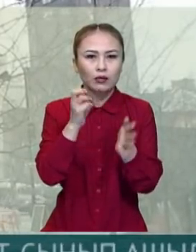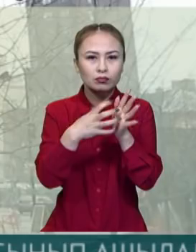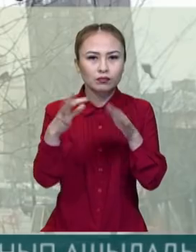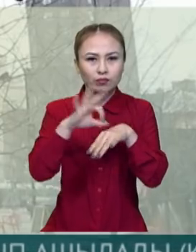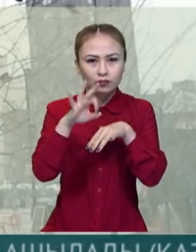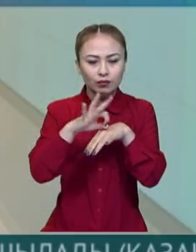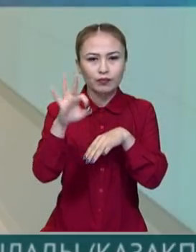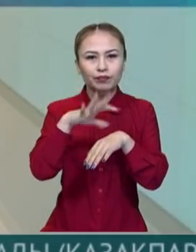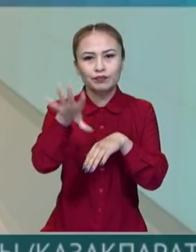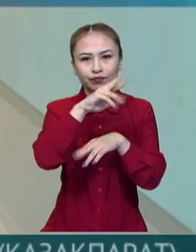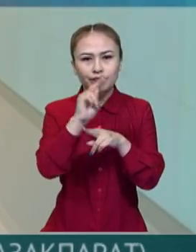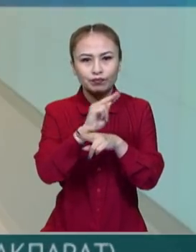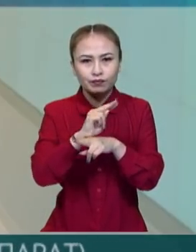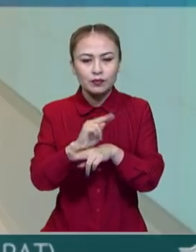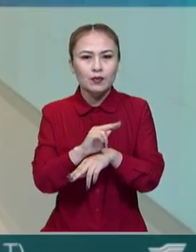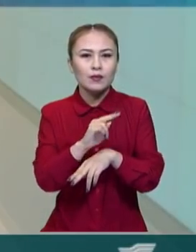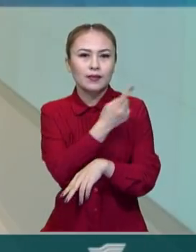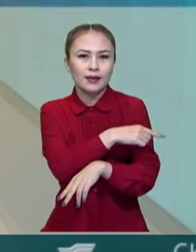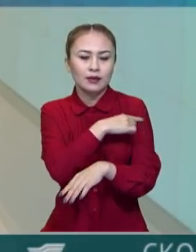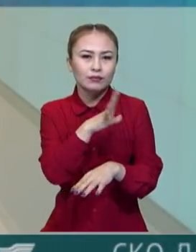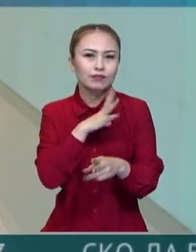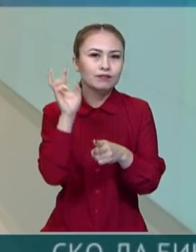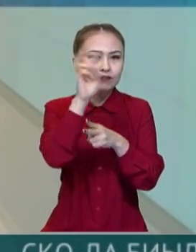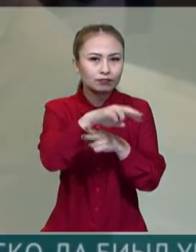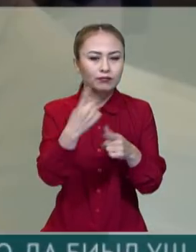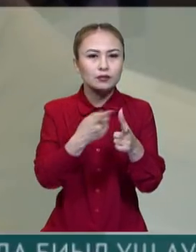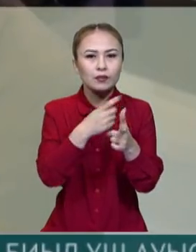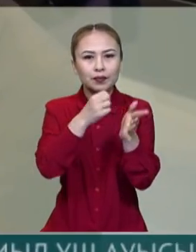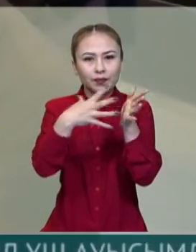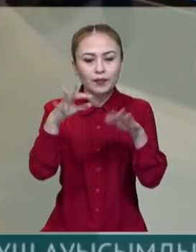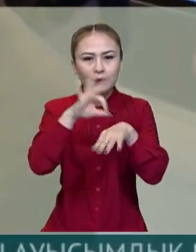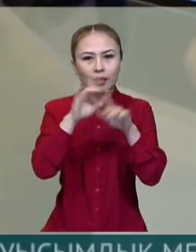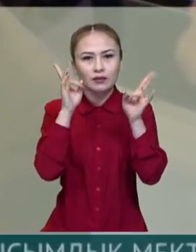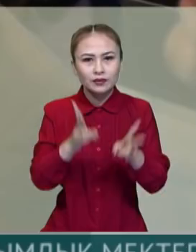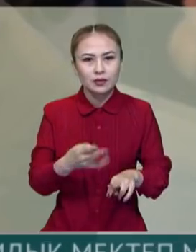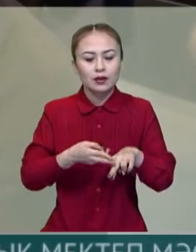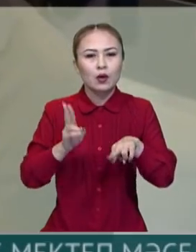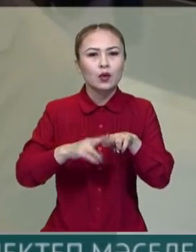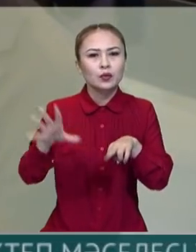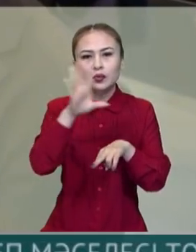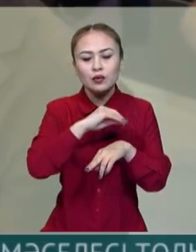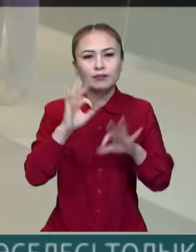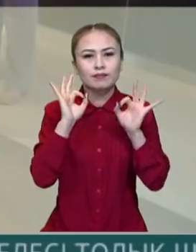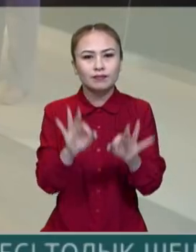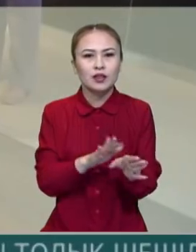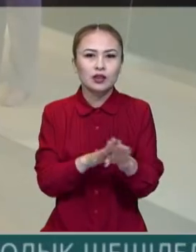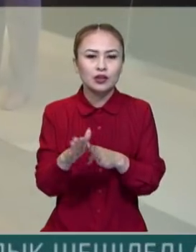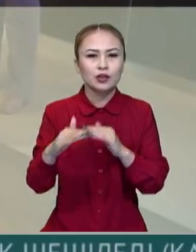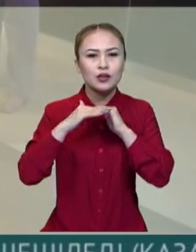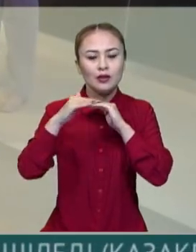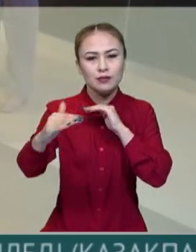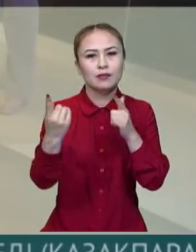мен онкологиялық ауруларды емдейтін клиникаларға барды. Ондағы қатерлі ісікті емдеуге жасанды интеллектті қолдану